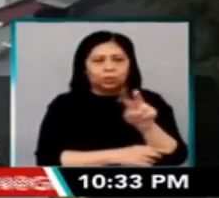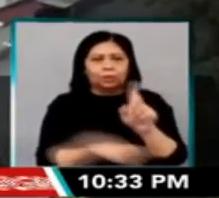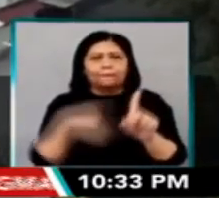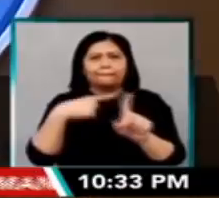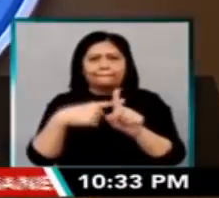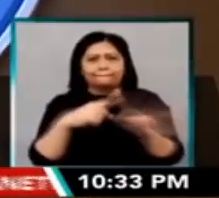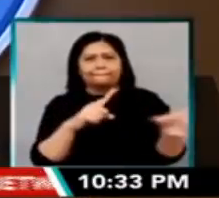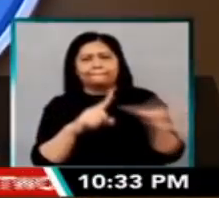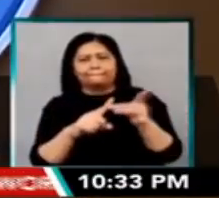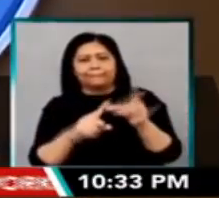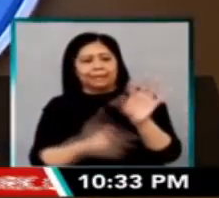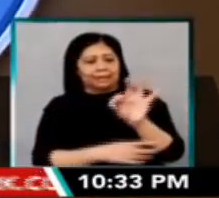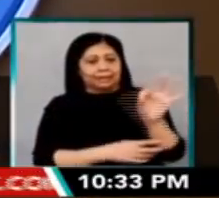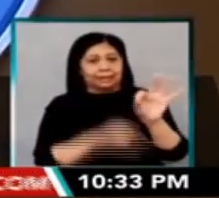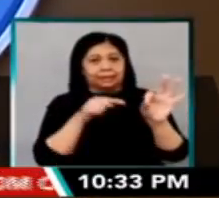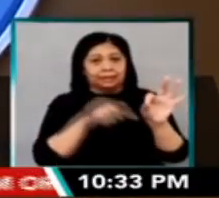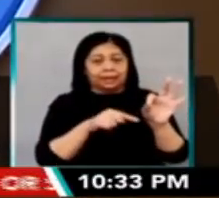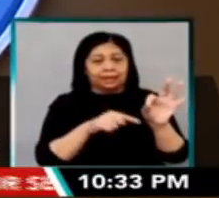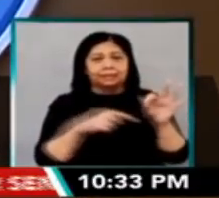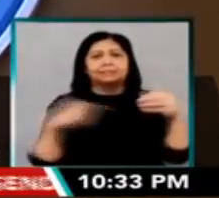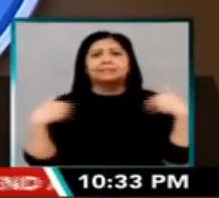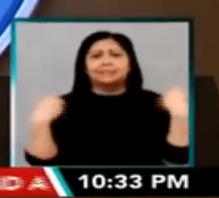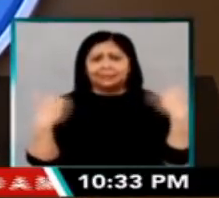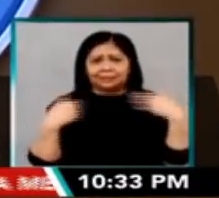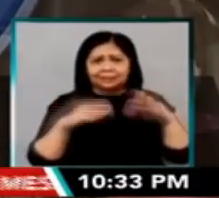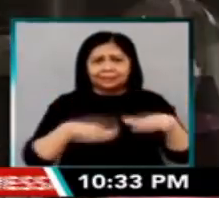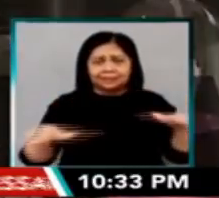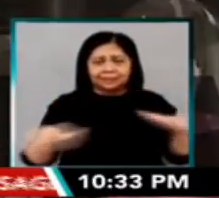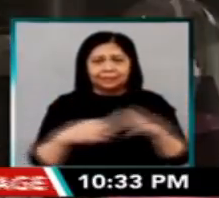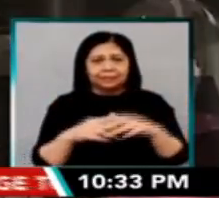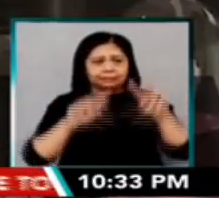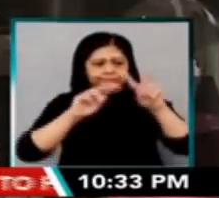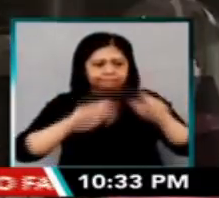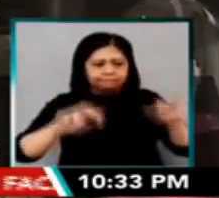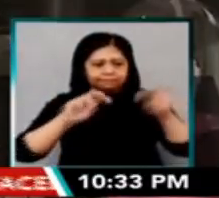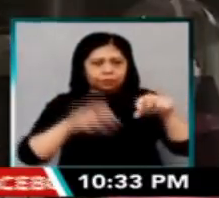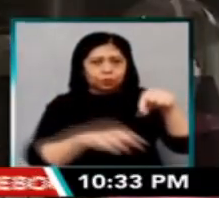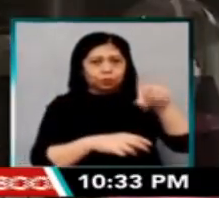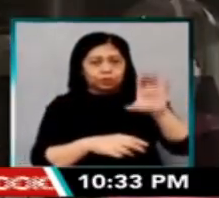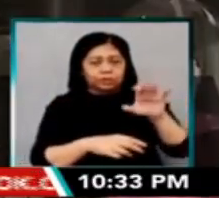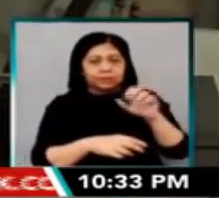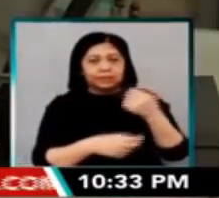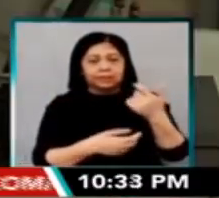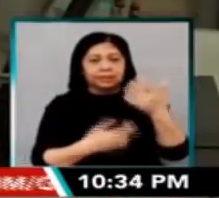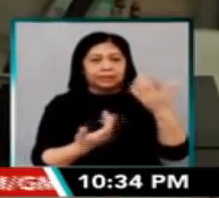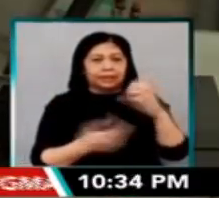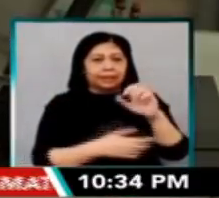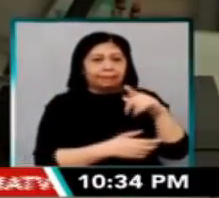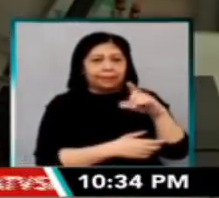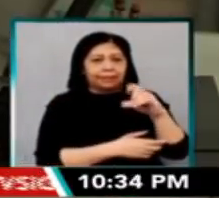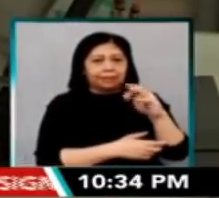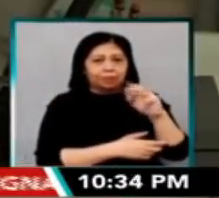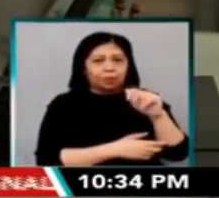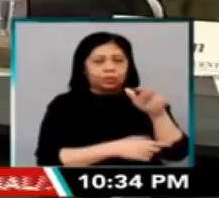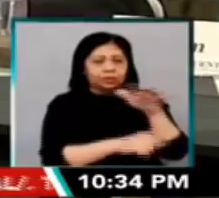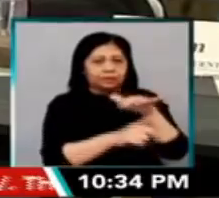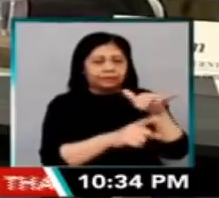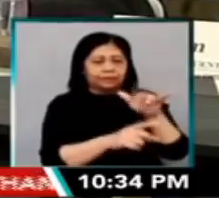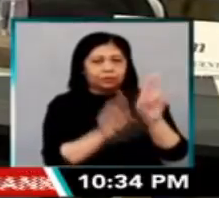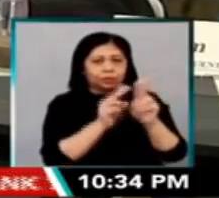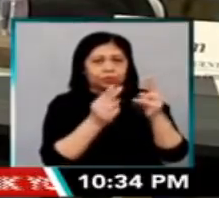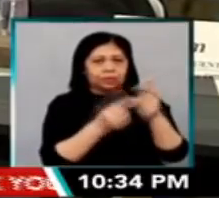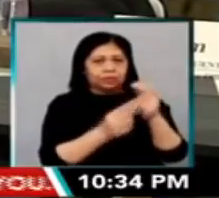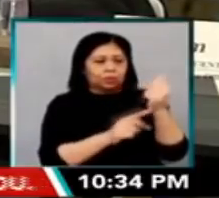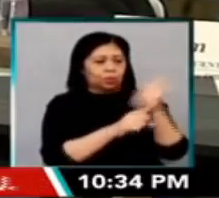99 sa kanila minor de edad. Sa pagsisiyasat ng Quezon City Epidemiology Surveillance Unit, August 19 na itala ang unang